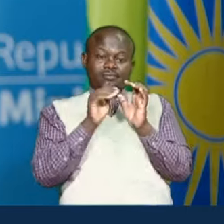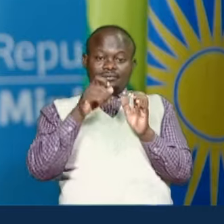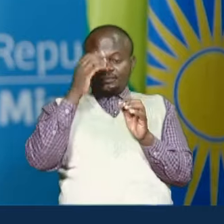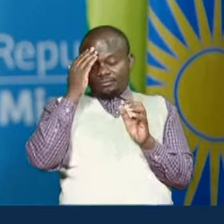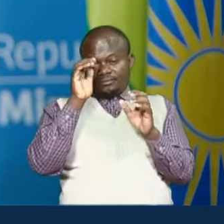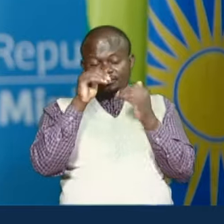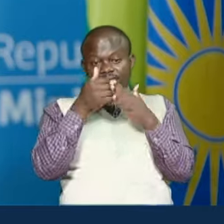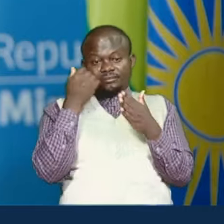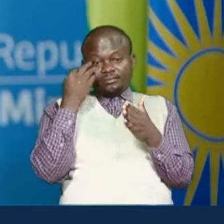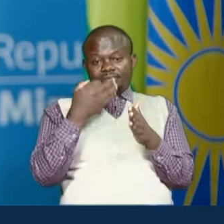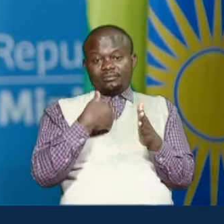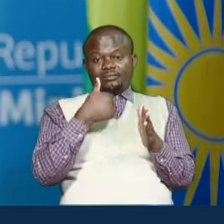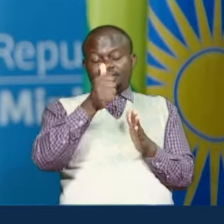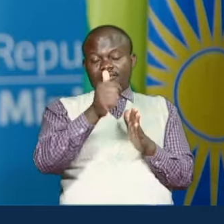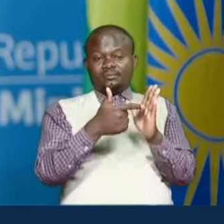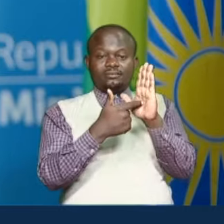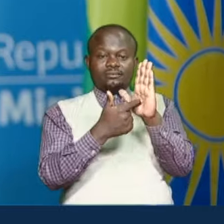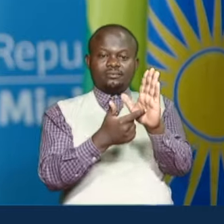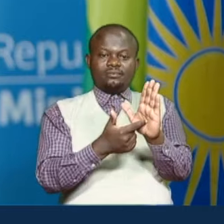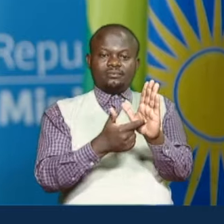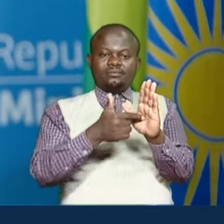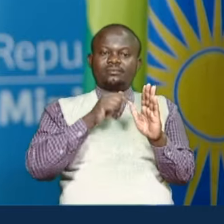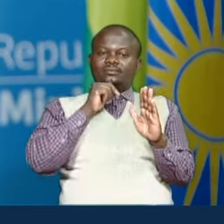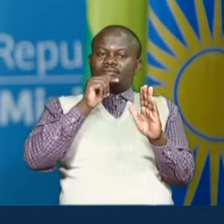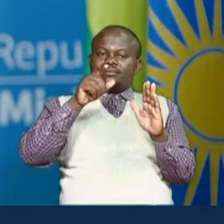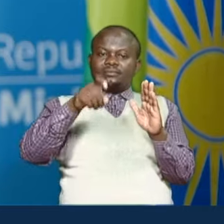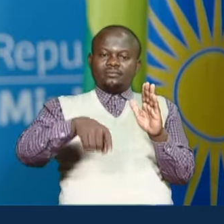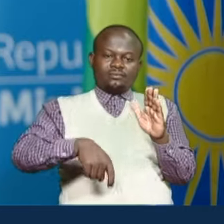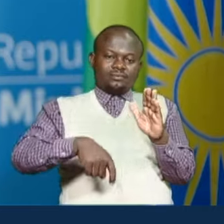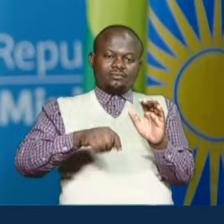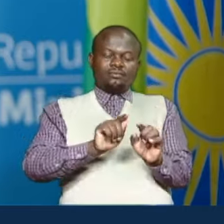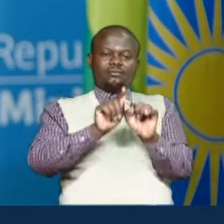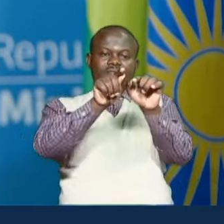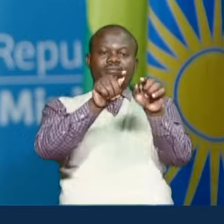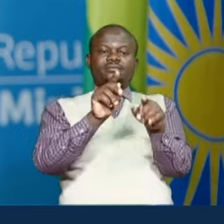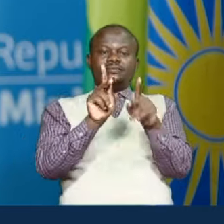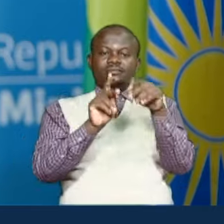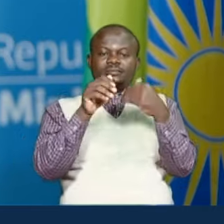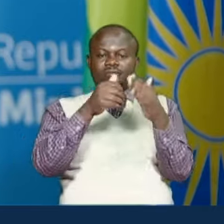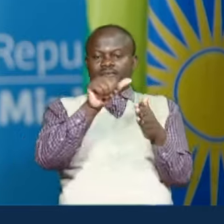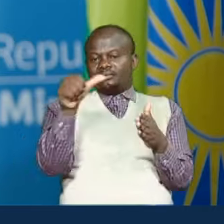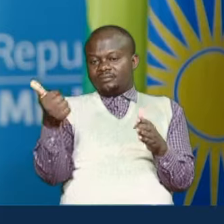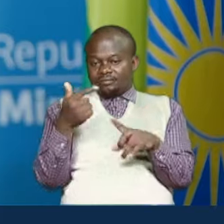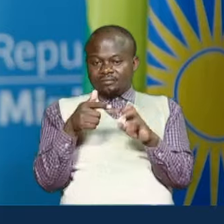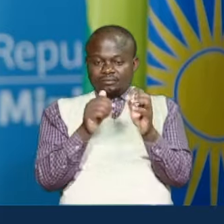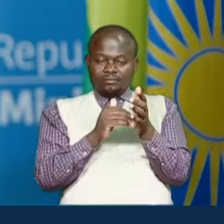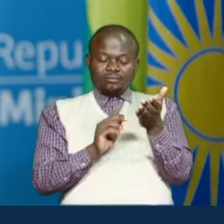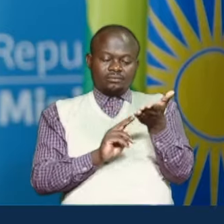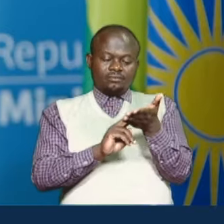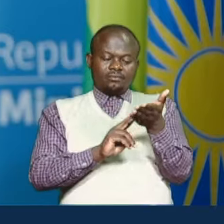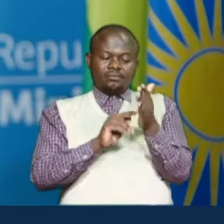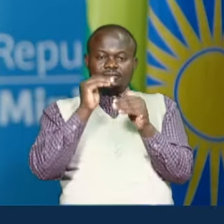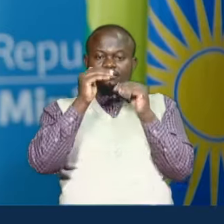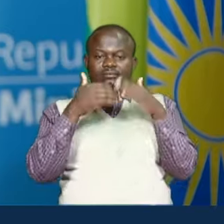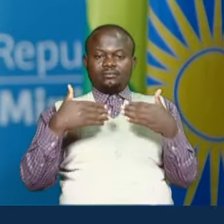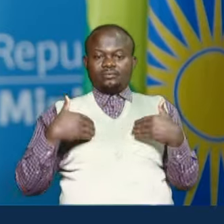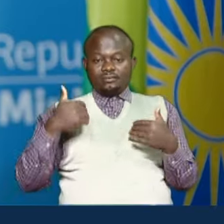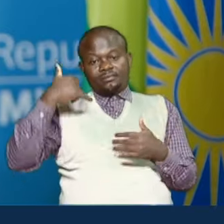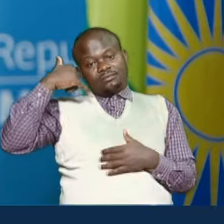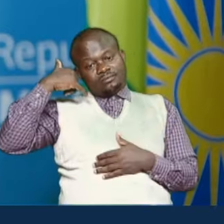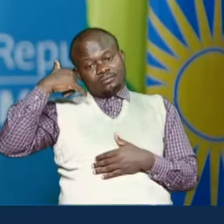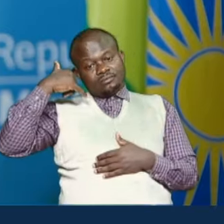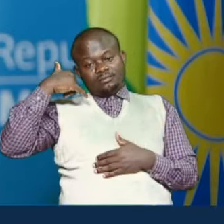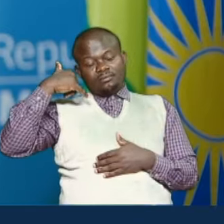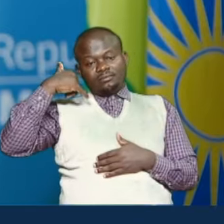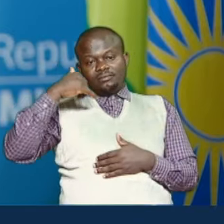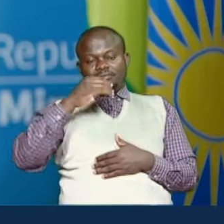ufite ibyo bimenyetso ntabwo ukwiriye kujya ahari abandi ahubwo ukwiriye kwitabaza inzego z'ubuzima guhamagara wa